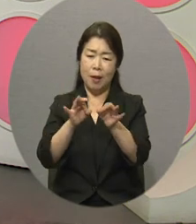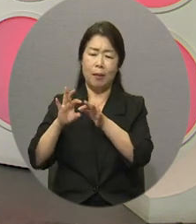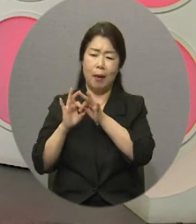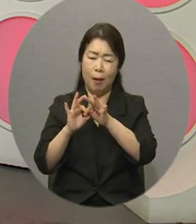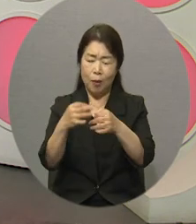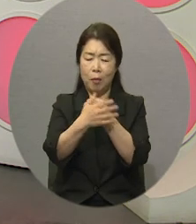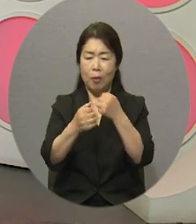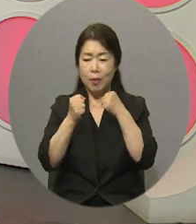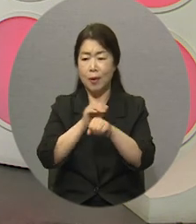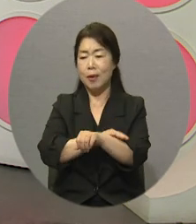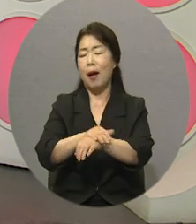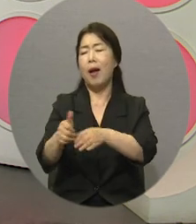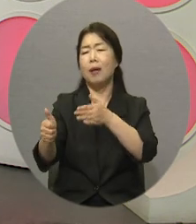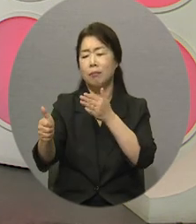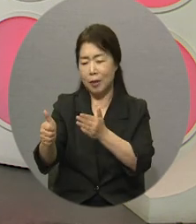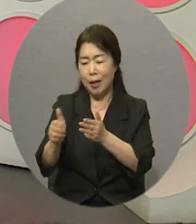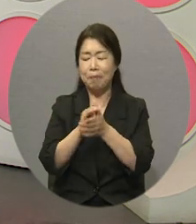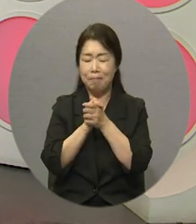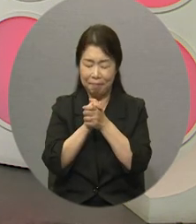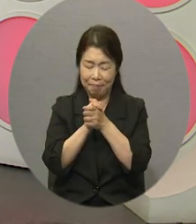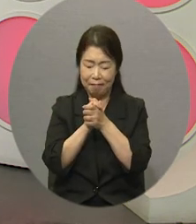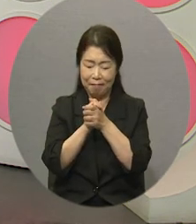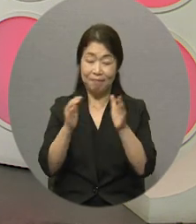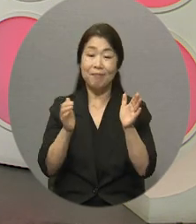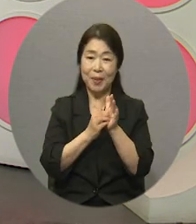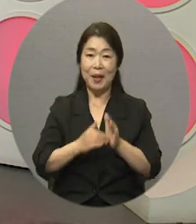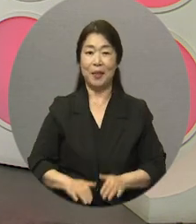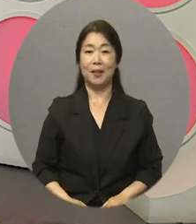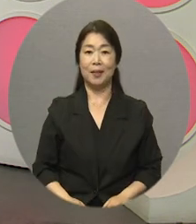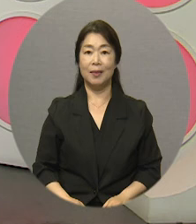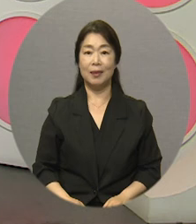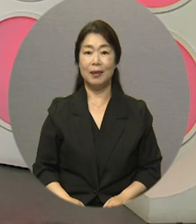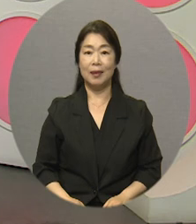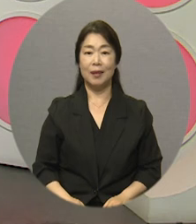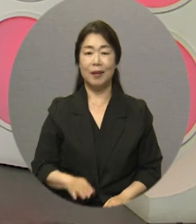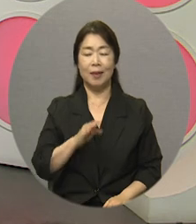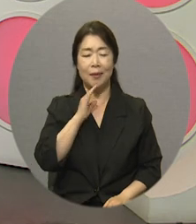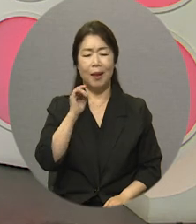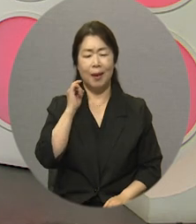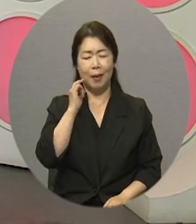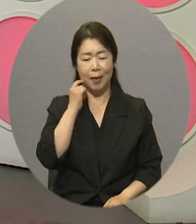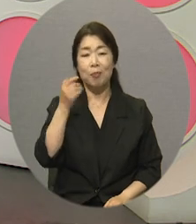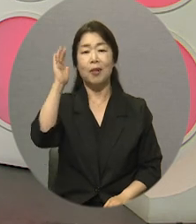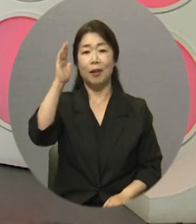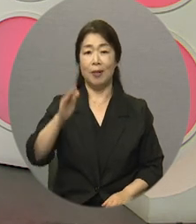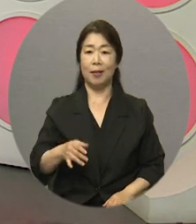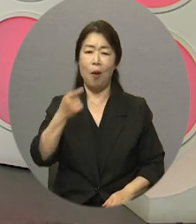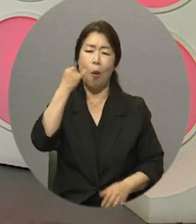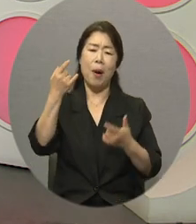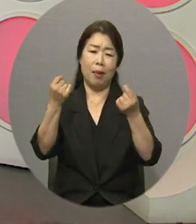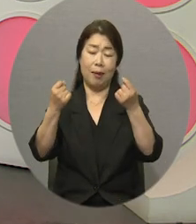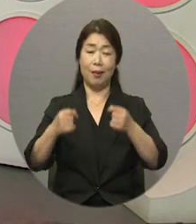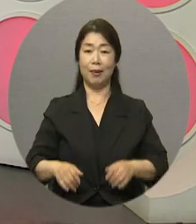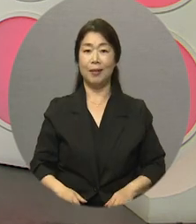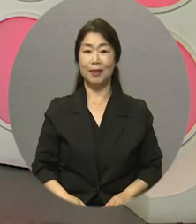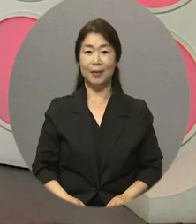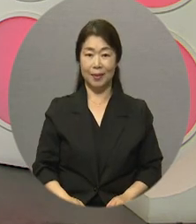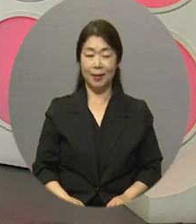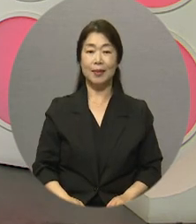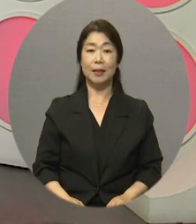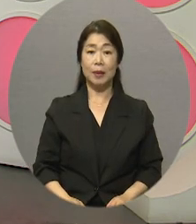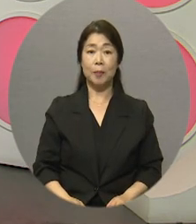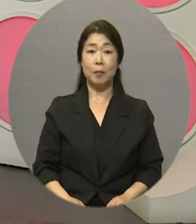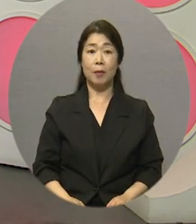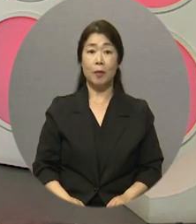지켜주시기를 간절히 기도했습니다. 참 아름다운 사연이에요. 네. 그렇죠? 어머니 같으셔요. 맞아요. 맞아요.